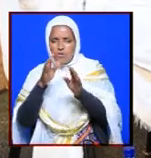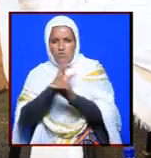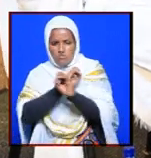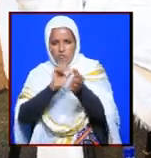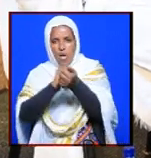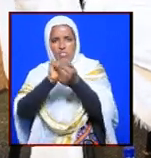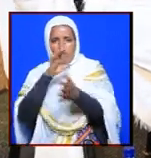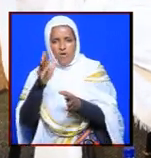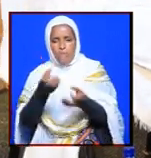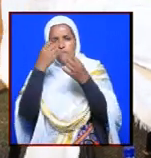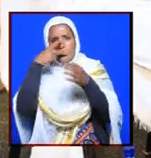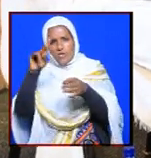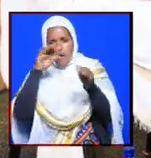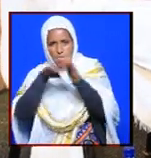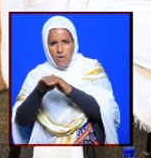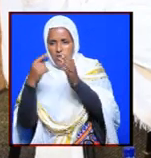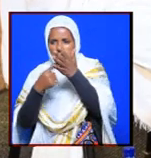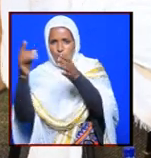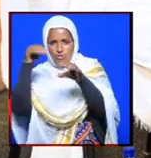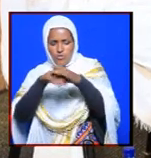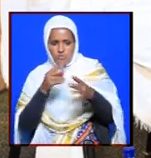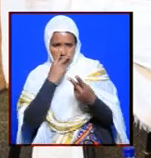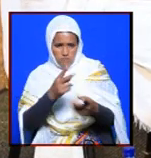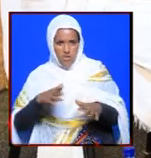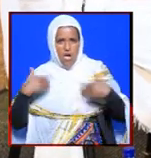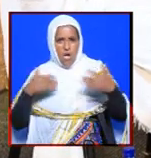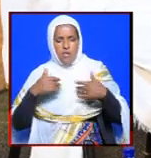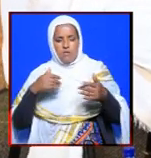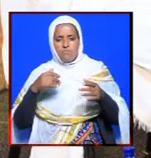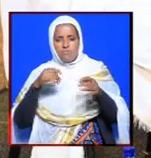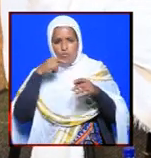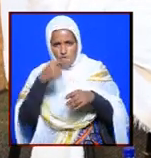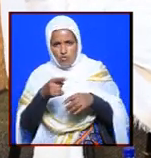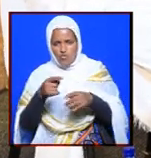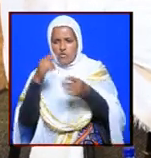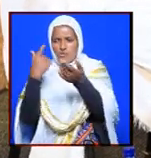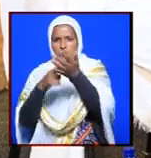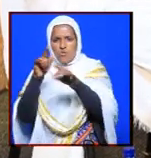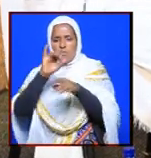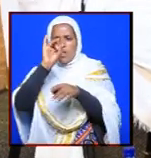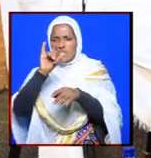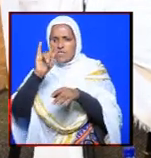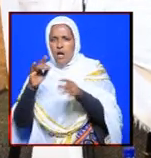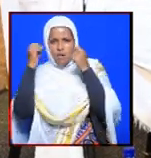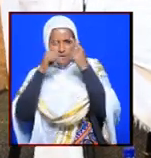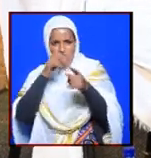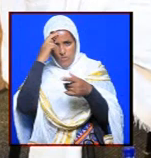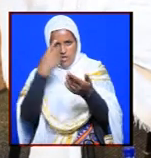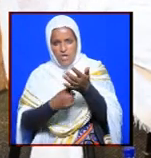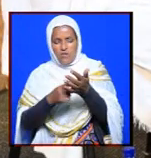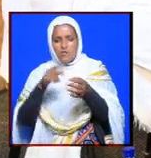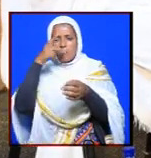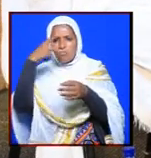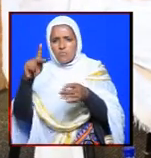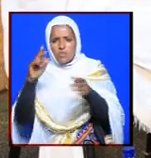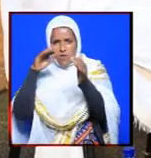መንፈስ አልተሸረሸረ። ብዙዎቹ ፕሮቴስታንት ሆነው እዛ ውስጥ የሚያዩ ነገር ባያስደስታቸው እንኳን እኮ የእምነት መልክ ያላቸው ኦርቶዶክሳዊ ለዛው ስላላጡት ነው እንጂ